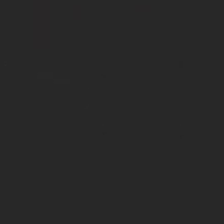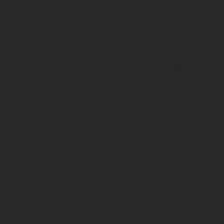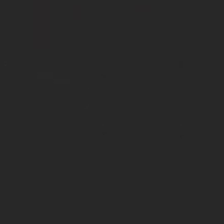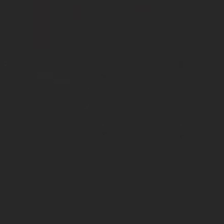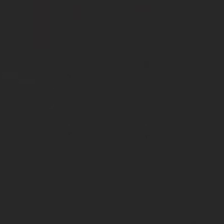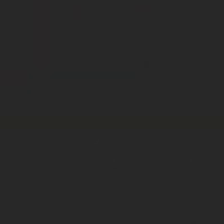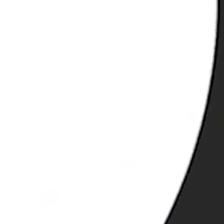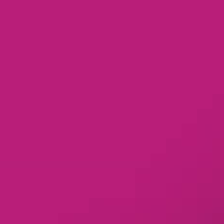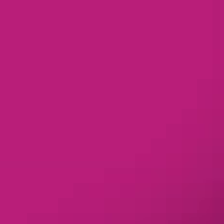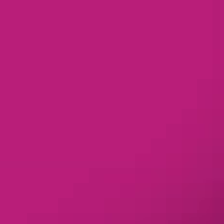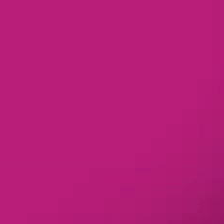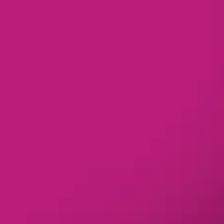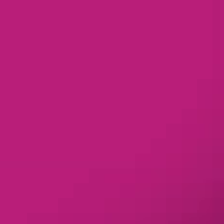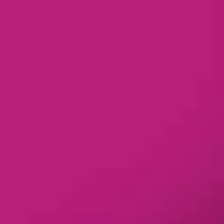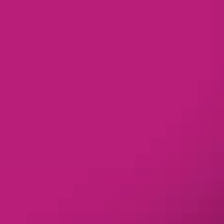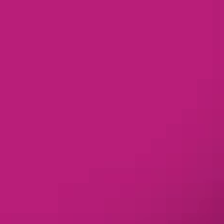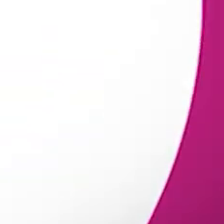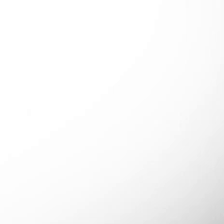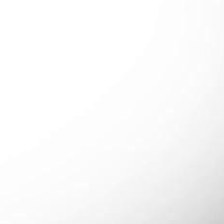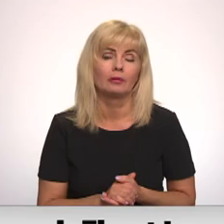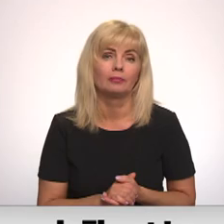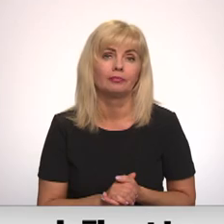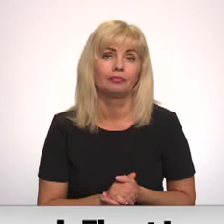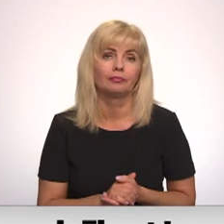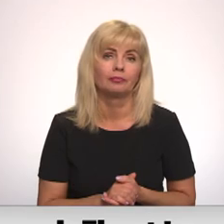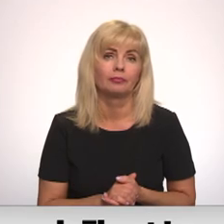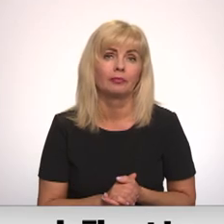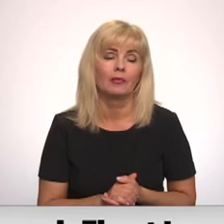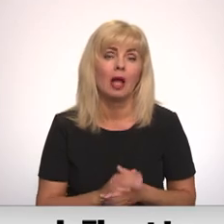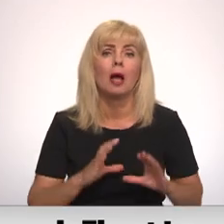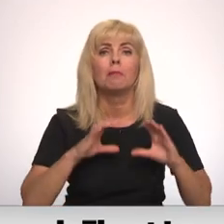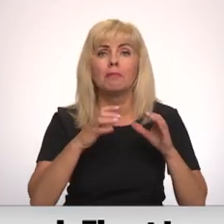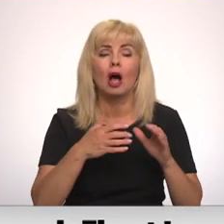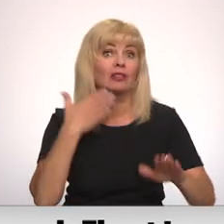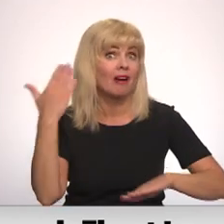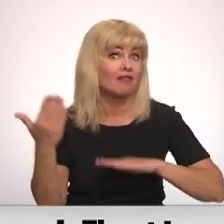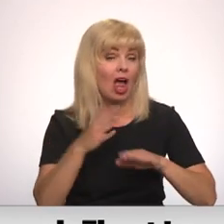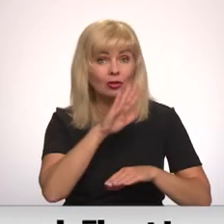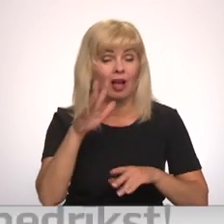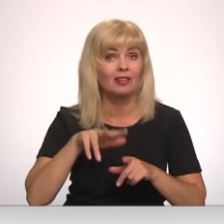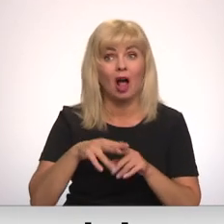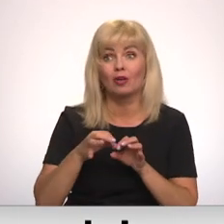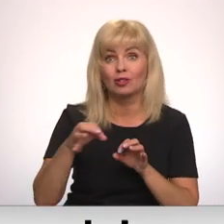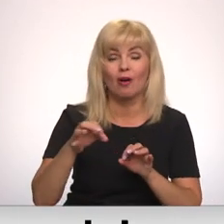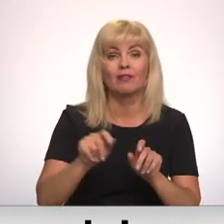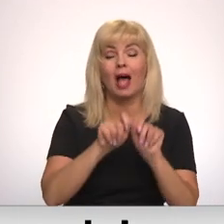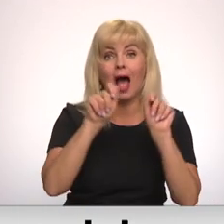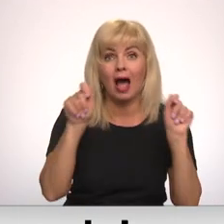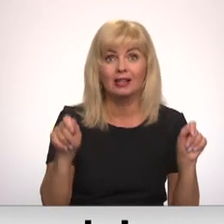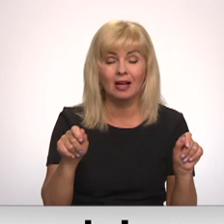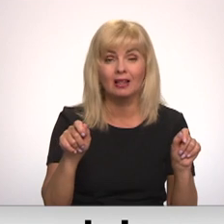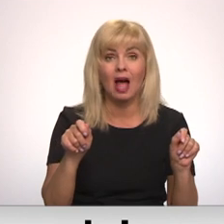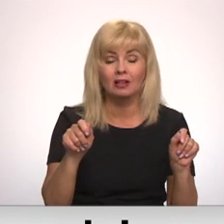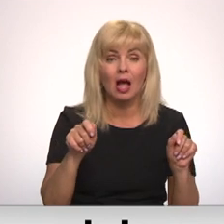Re! Viss ēters ir te! Bet pasaules svētdienā Jelgavas novada atklāta kāda